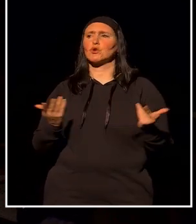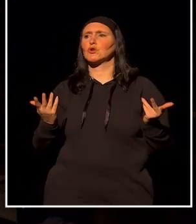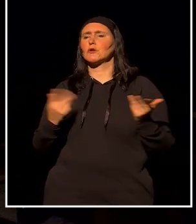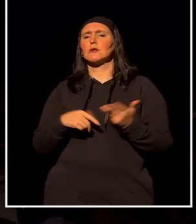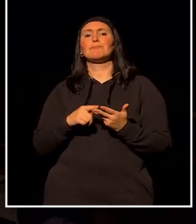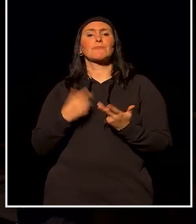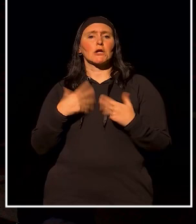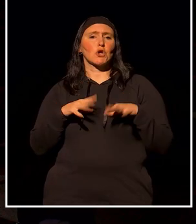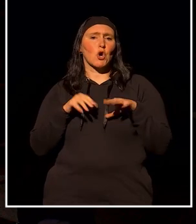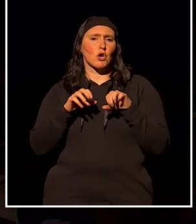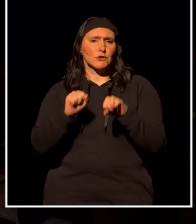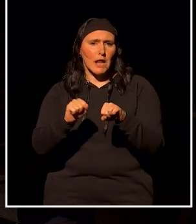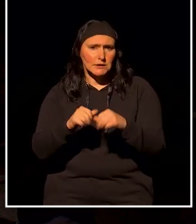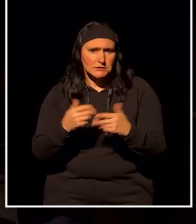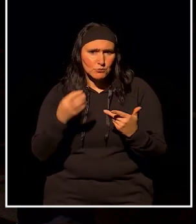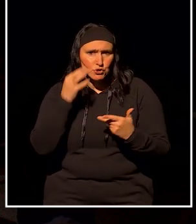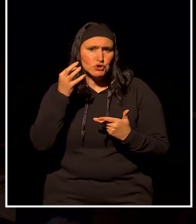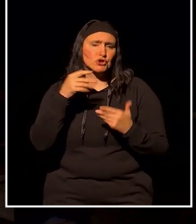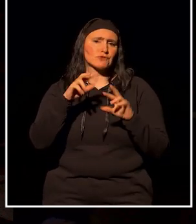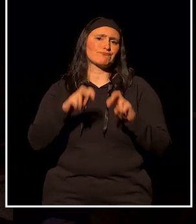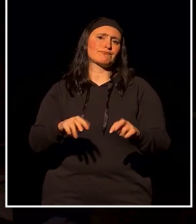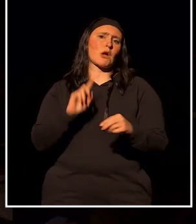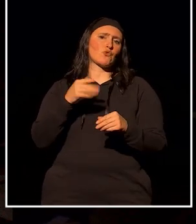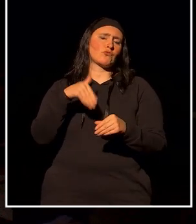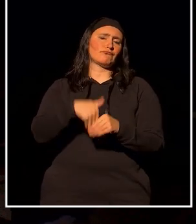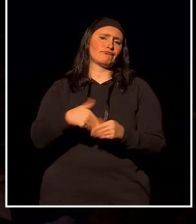Kolonialismus natürlich damit verbunden.